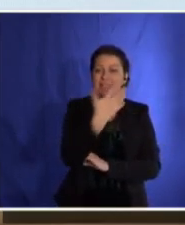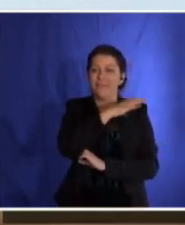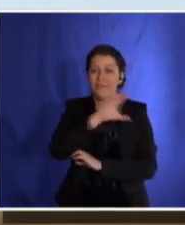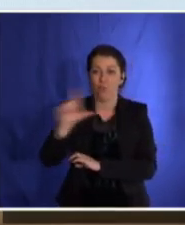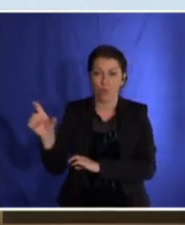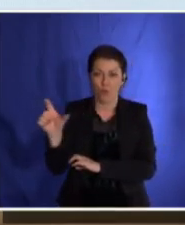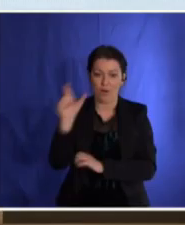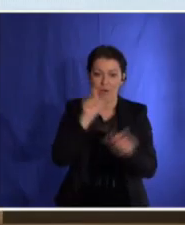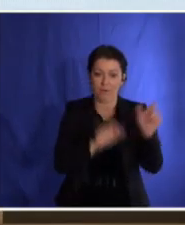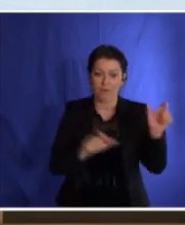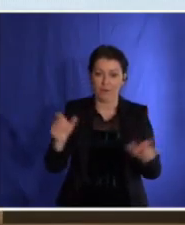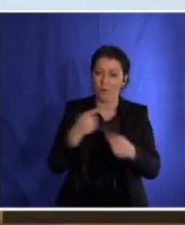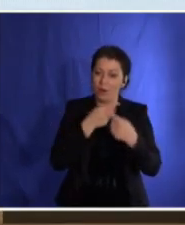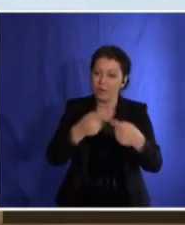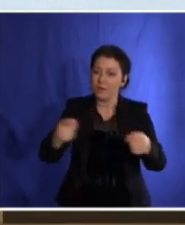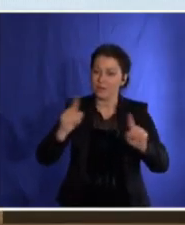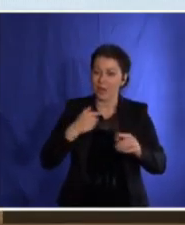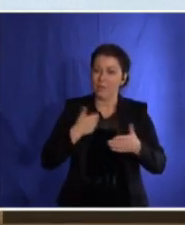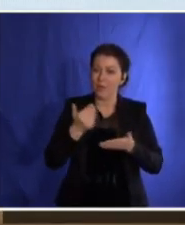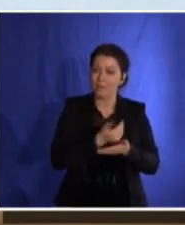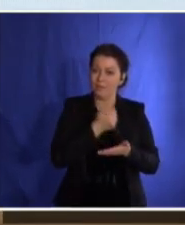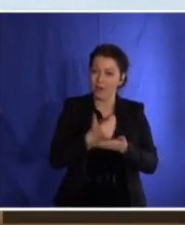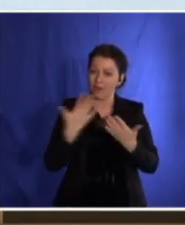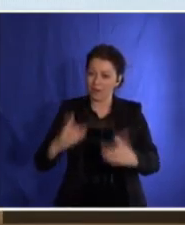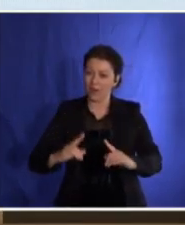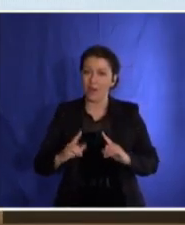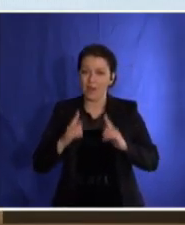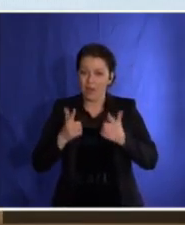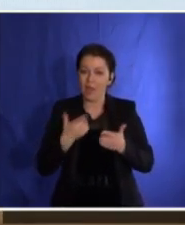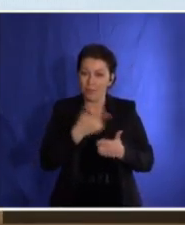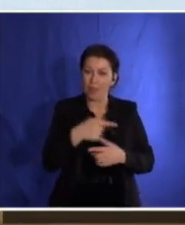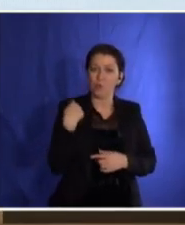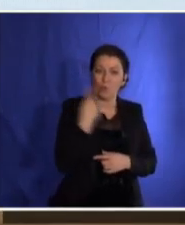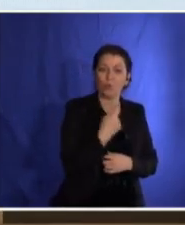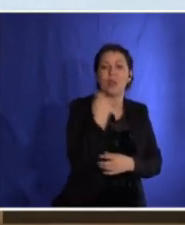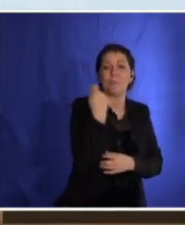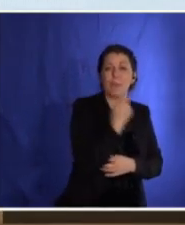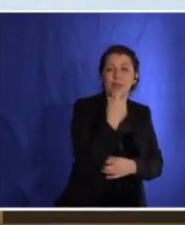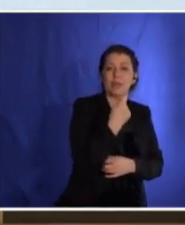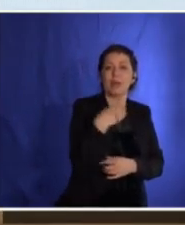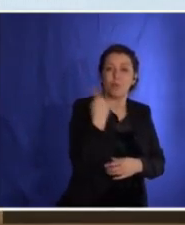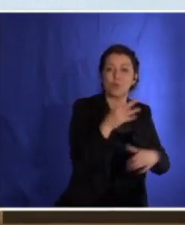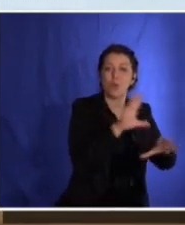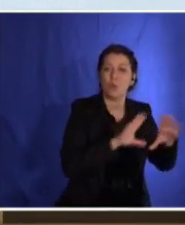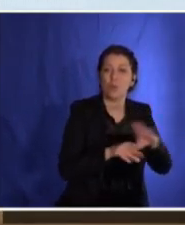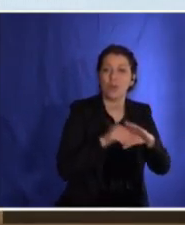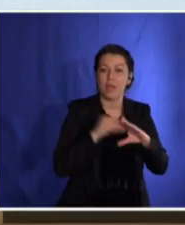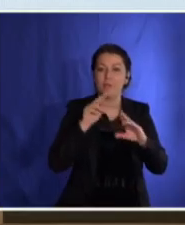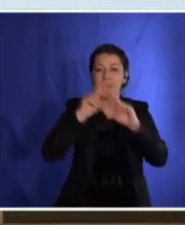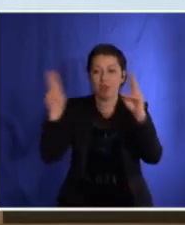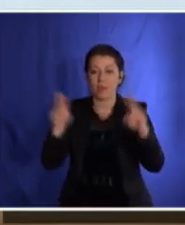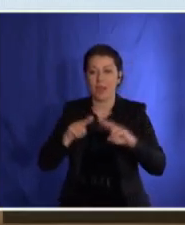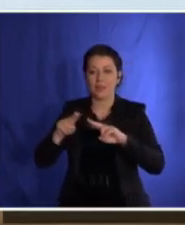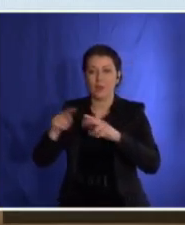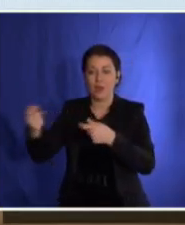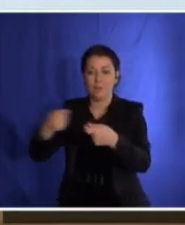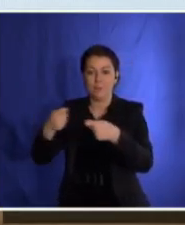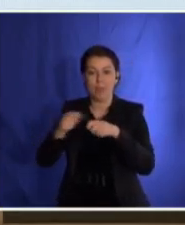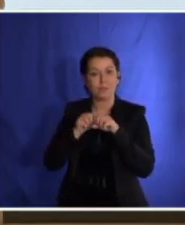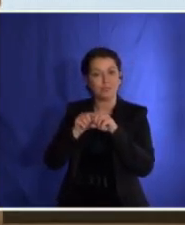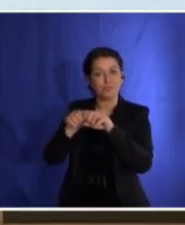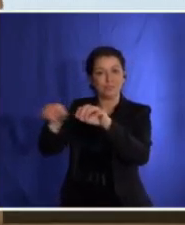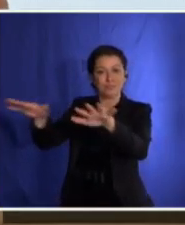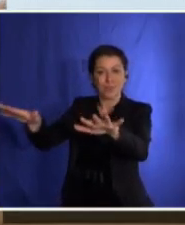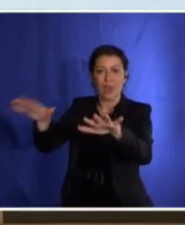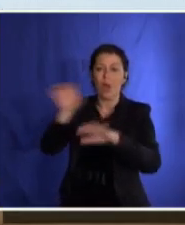225.500, leben davon, dass unsere Betriebe und Unternehmen auf den internationalen Märkten reüssieren, in Europa und